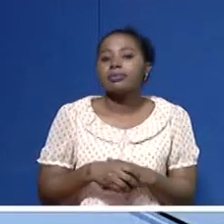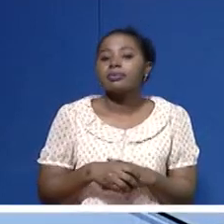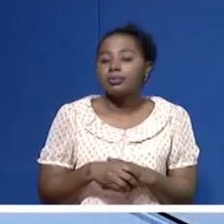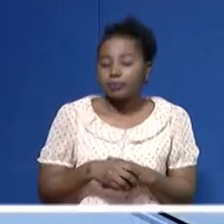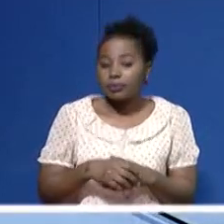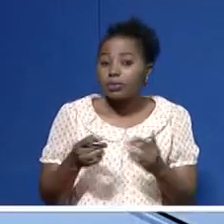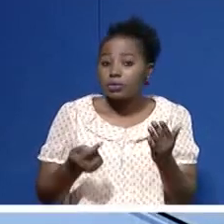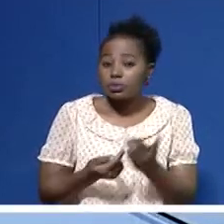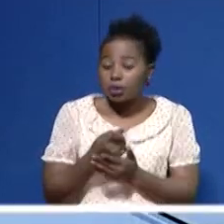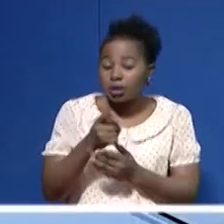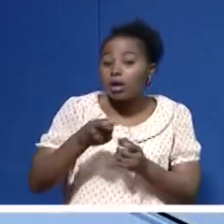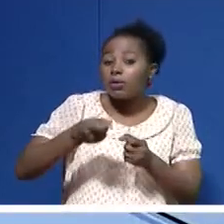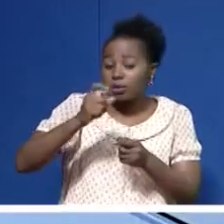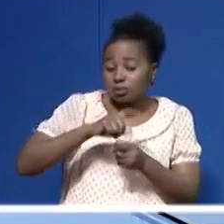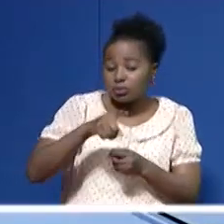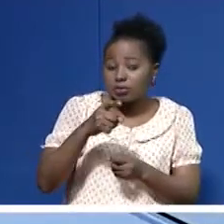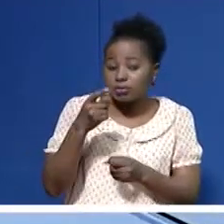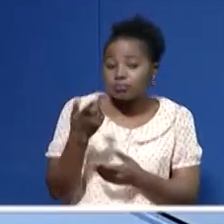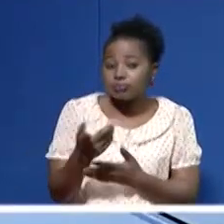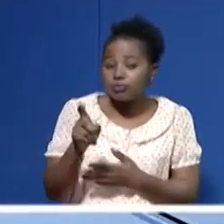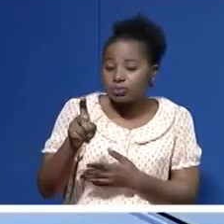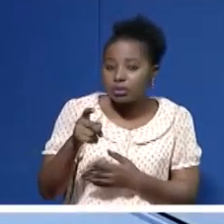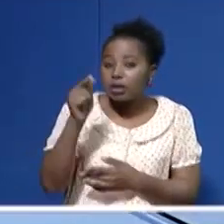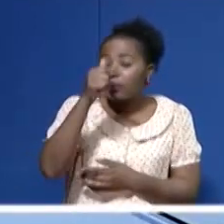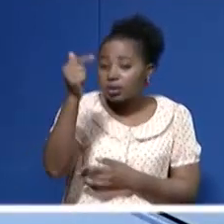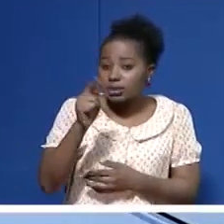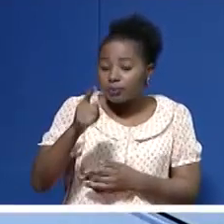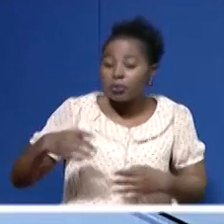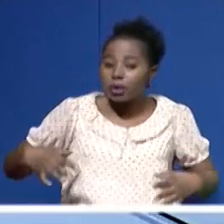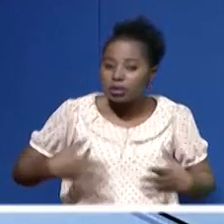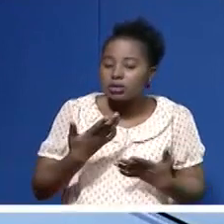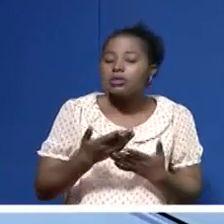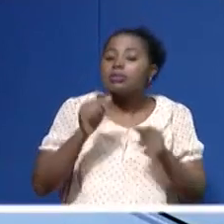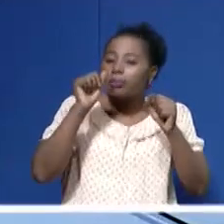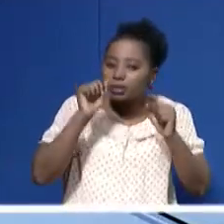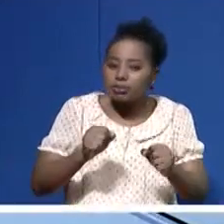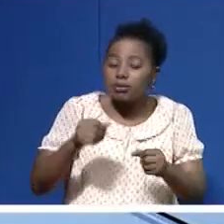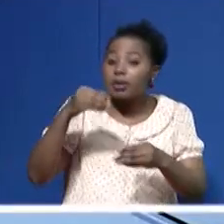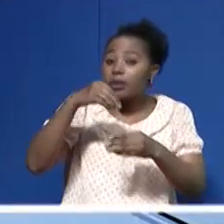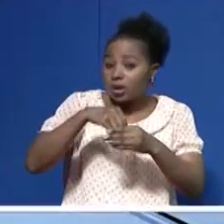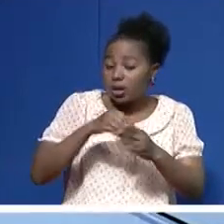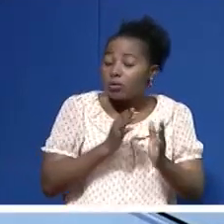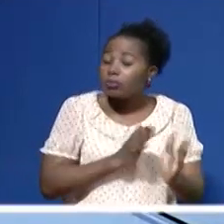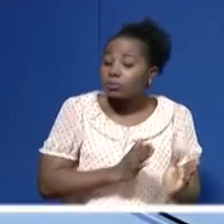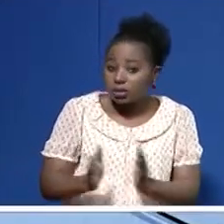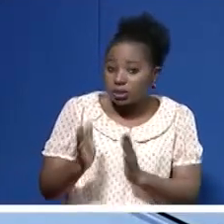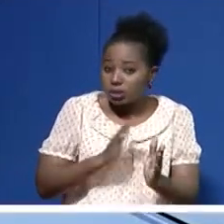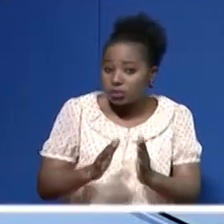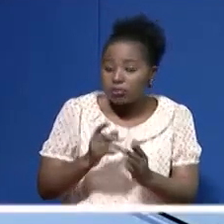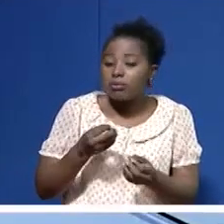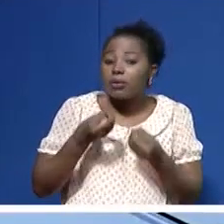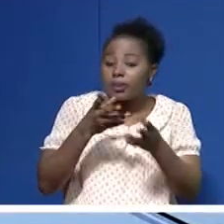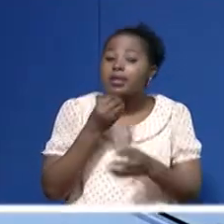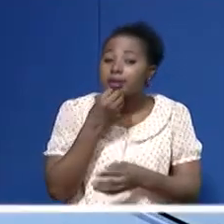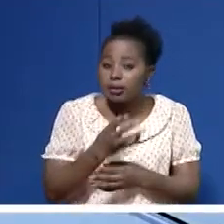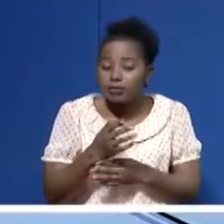Kutokana na ongezeko la maambukizi ya virusi vya korona, Watanzania wanaoishi Wuhan wamelazimika kujiwekea utaratibu wa kupashana